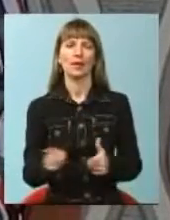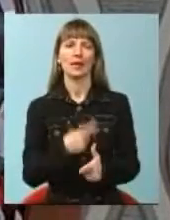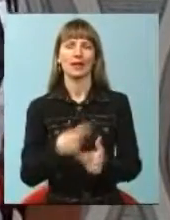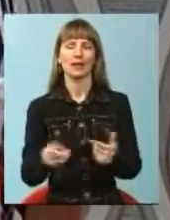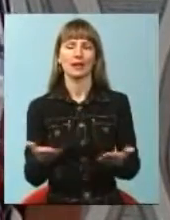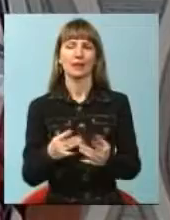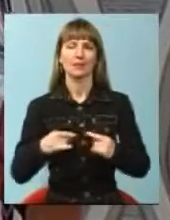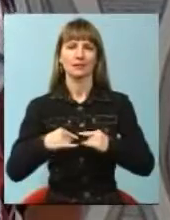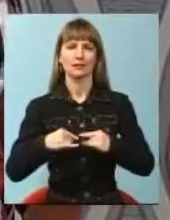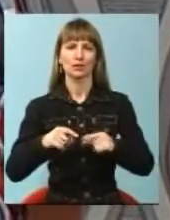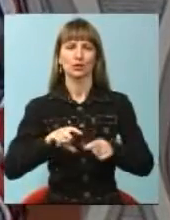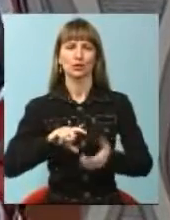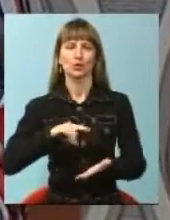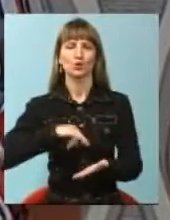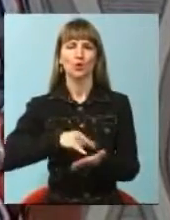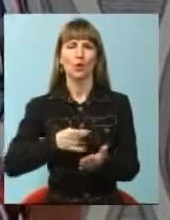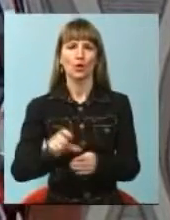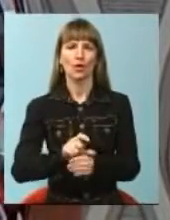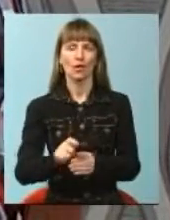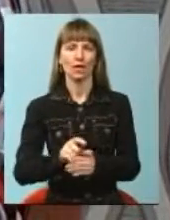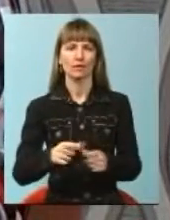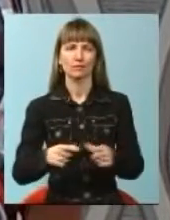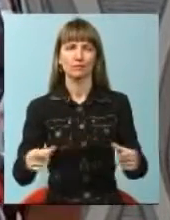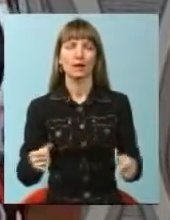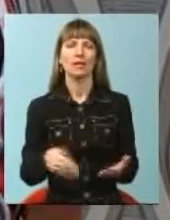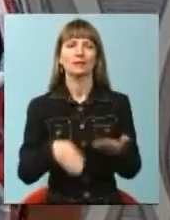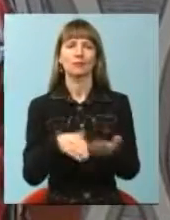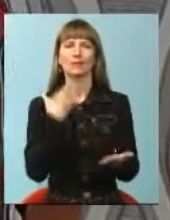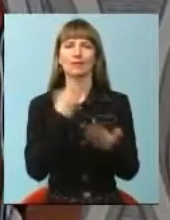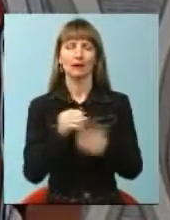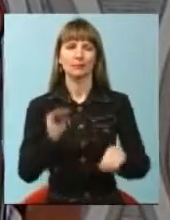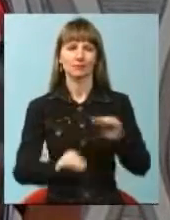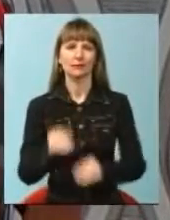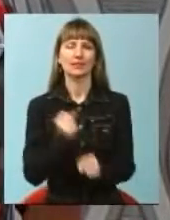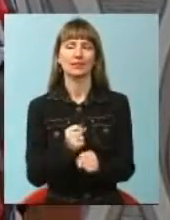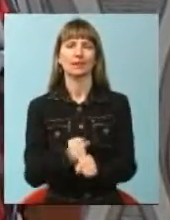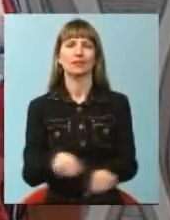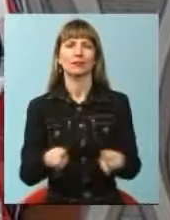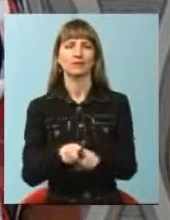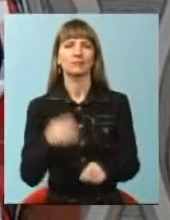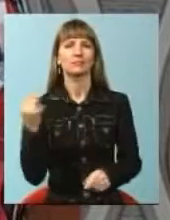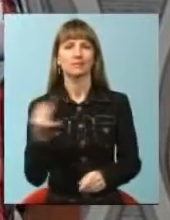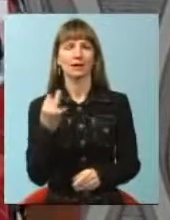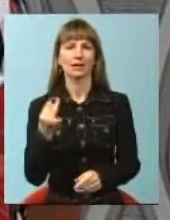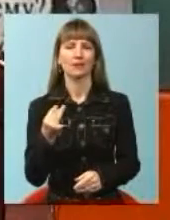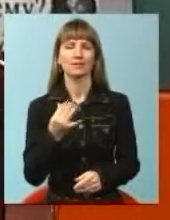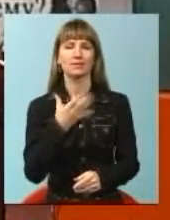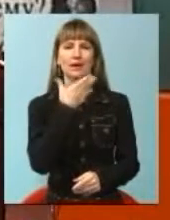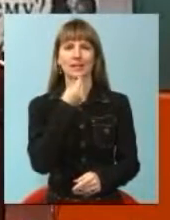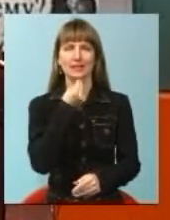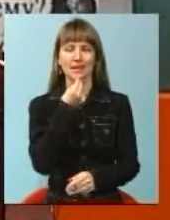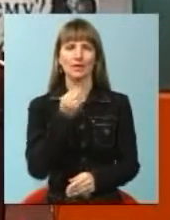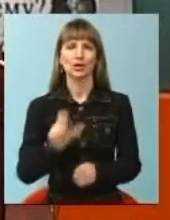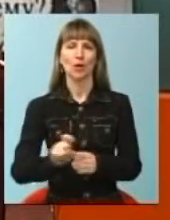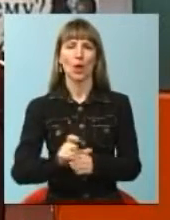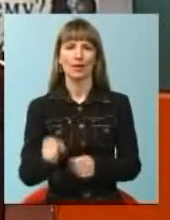плиточки шоколаду, і, власне, їх якось за допомогою своїх там приладів вони роблять дійсно такі гарні, вишикані шоколадні